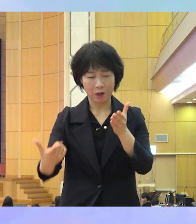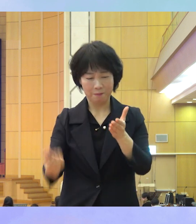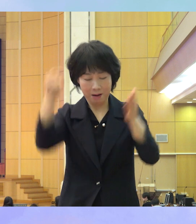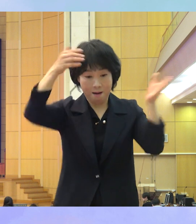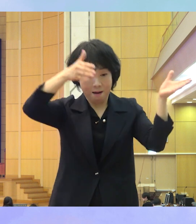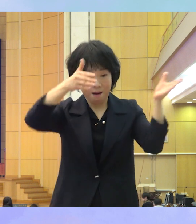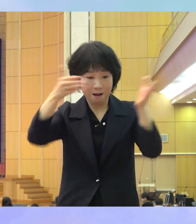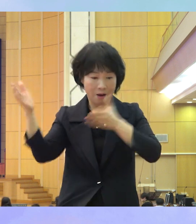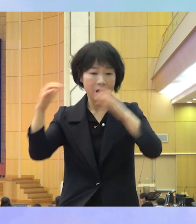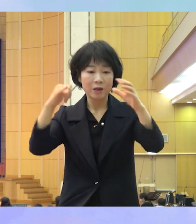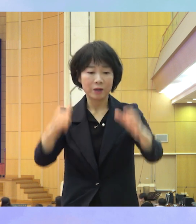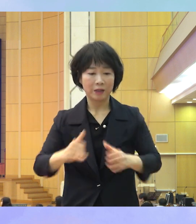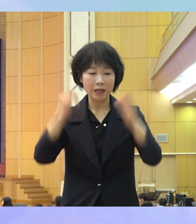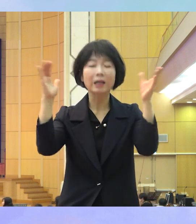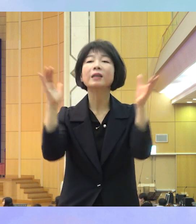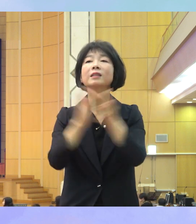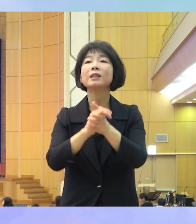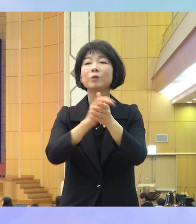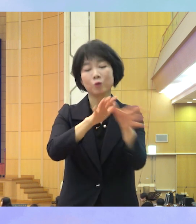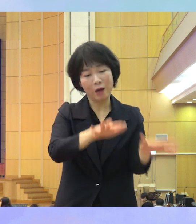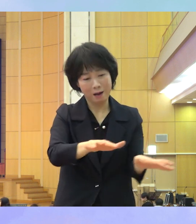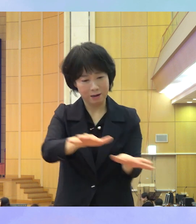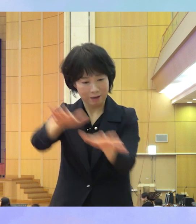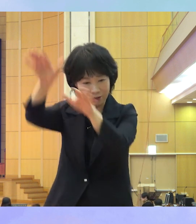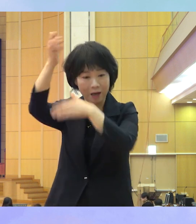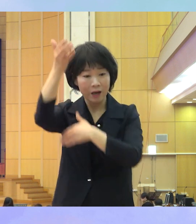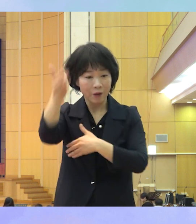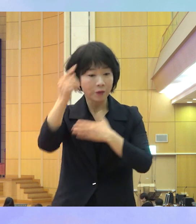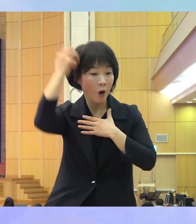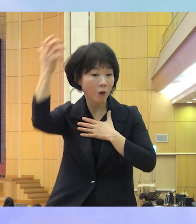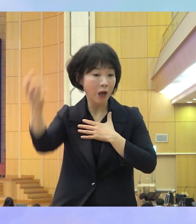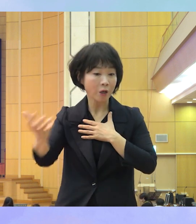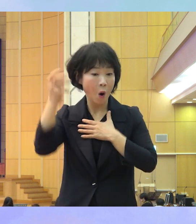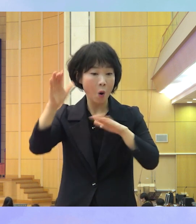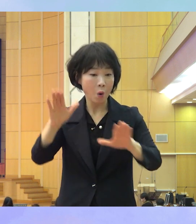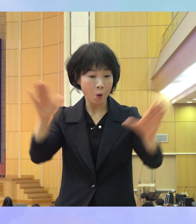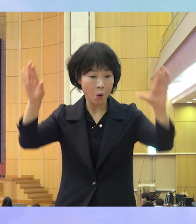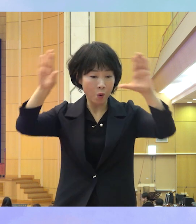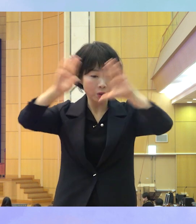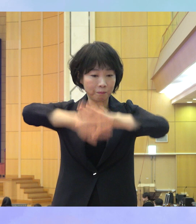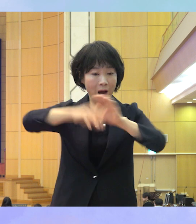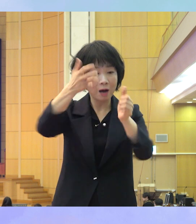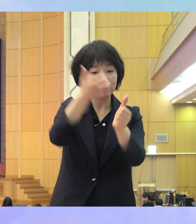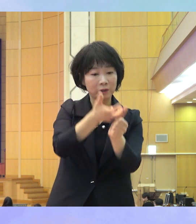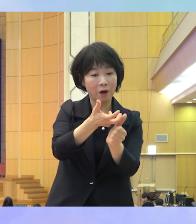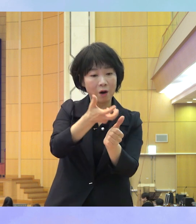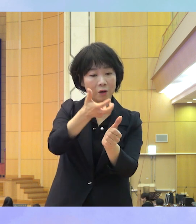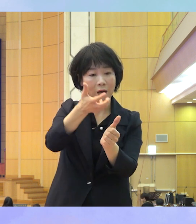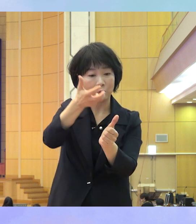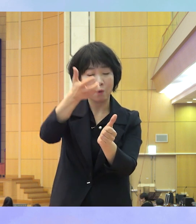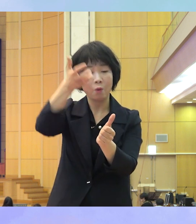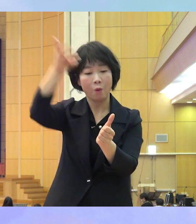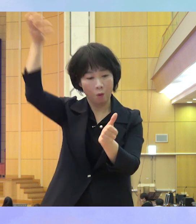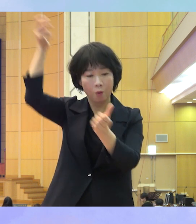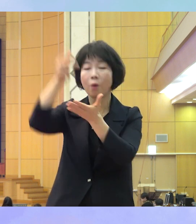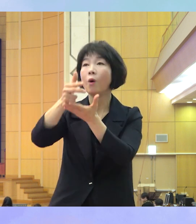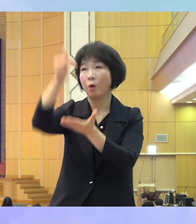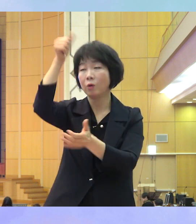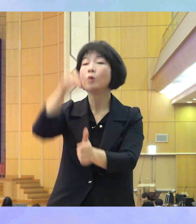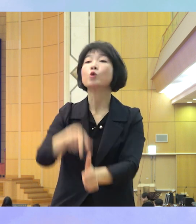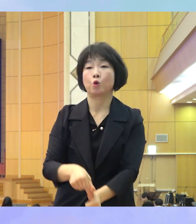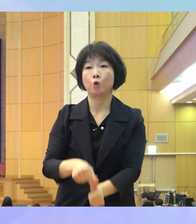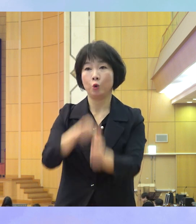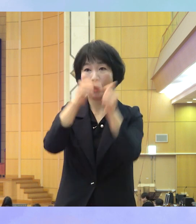세월 빨리 흐르고 세상 친구 가는데 너의 영혼 오늘 밤